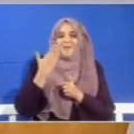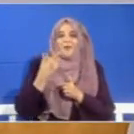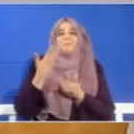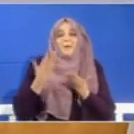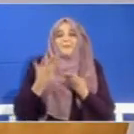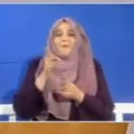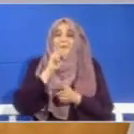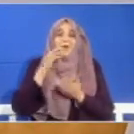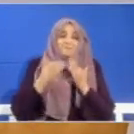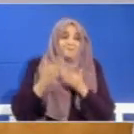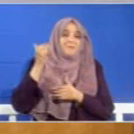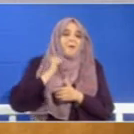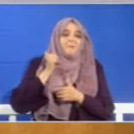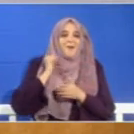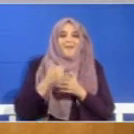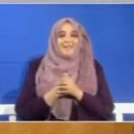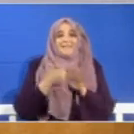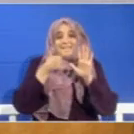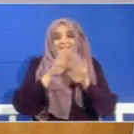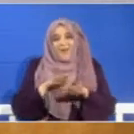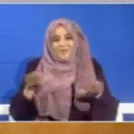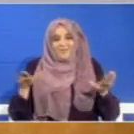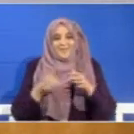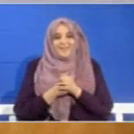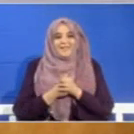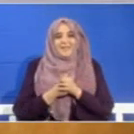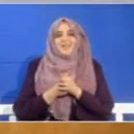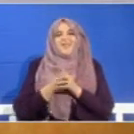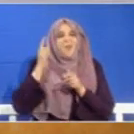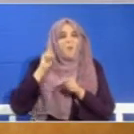الله أم الله يبارك، أطفال وبعيدة